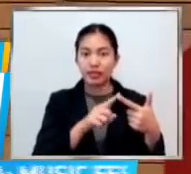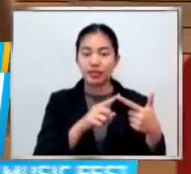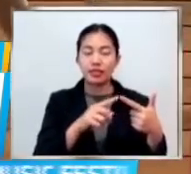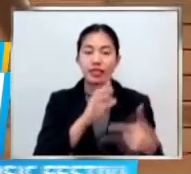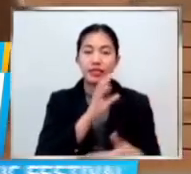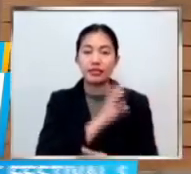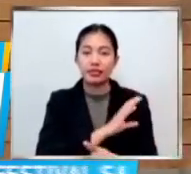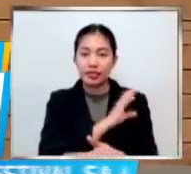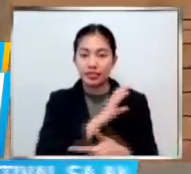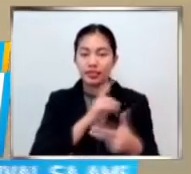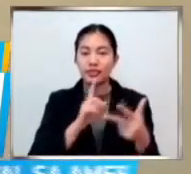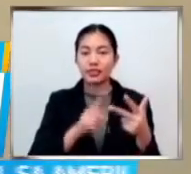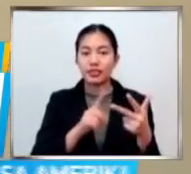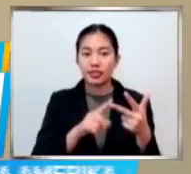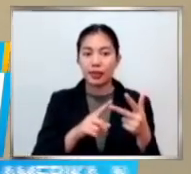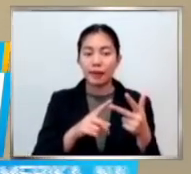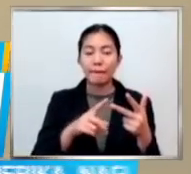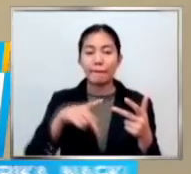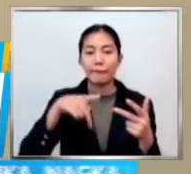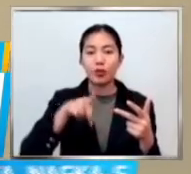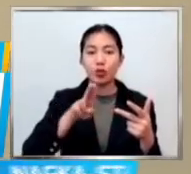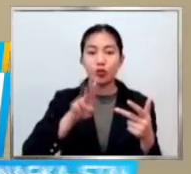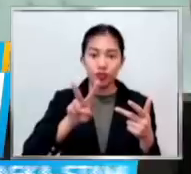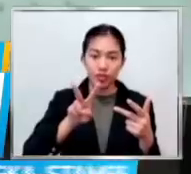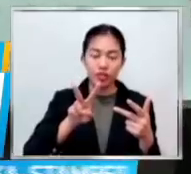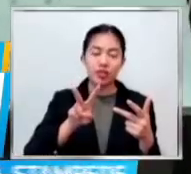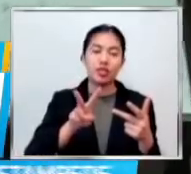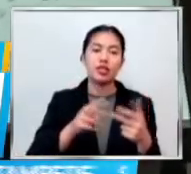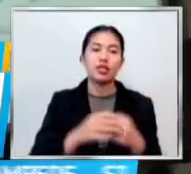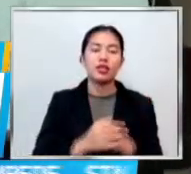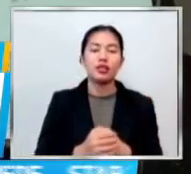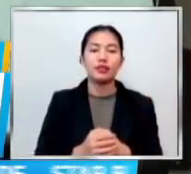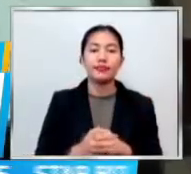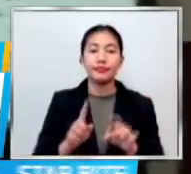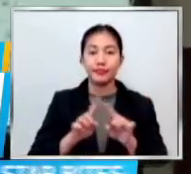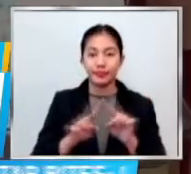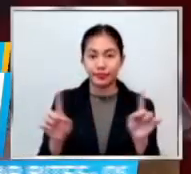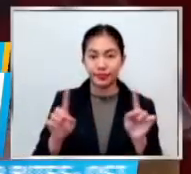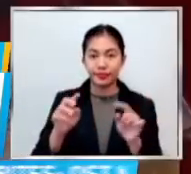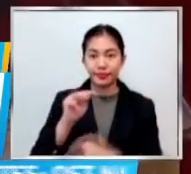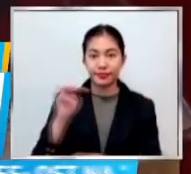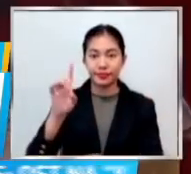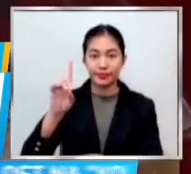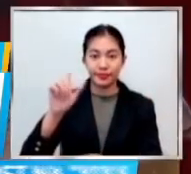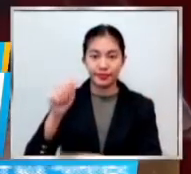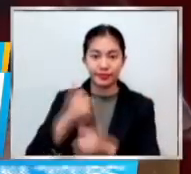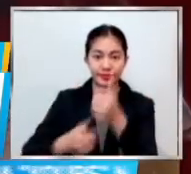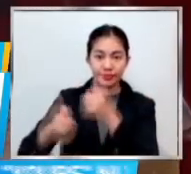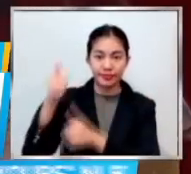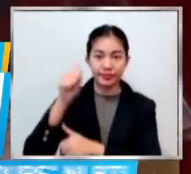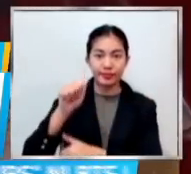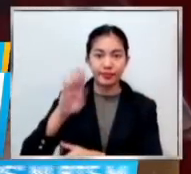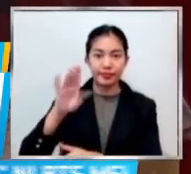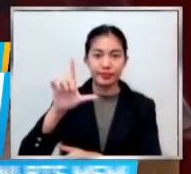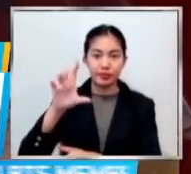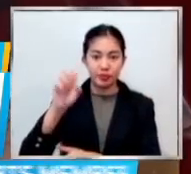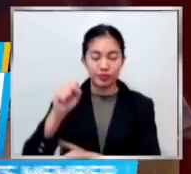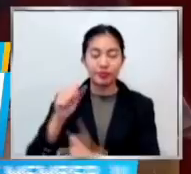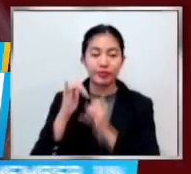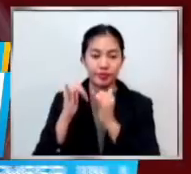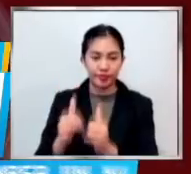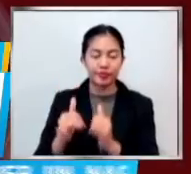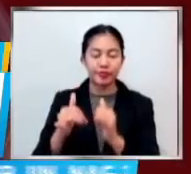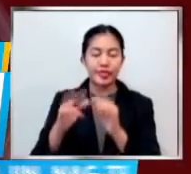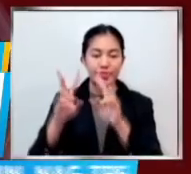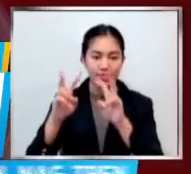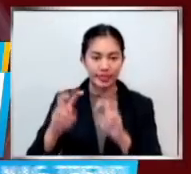utility vehicle. Pero ayon kay MMDA Chair Benher Abalos, pinag-aaralan pa rin ng DILG ang listahan ng critical areas,